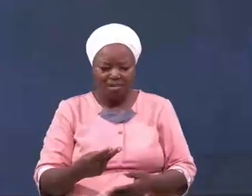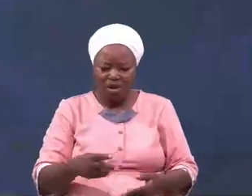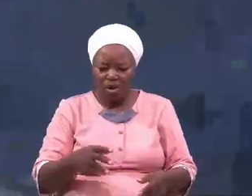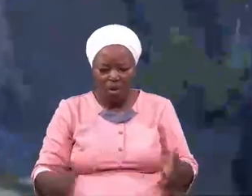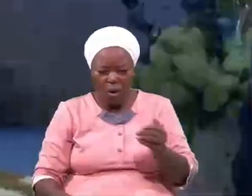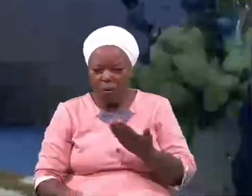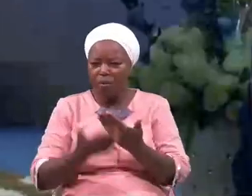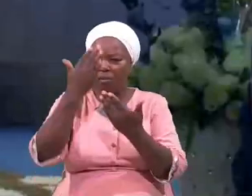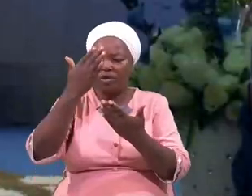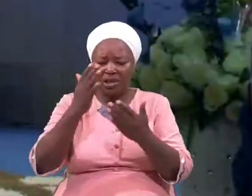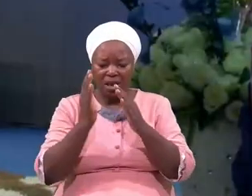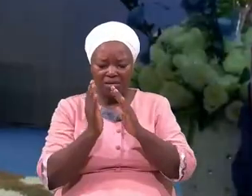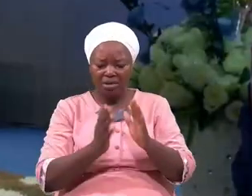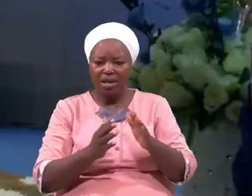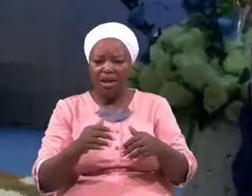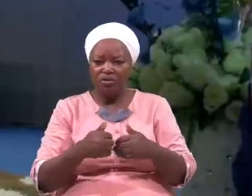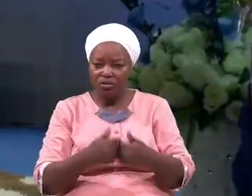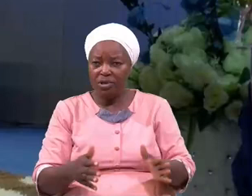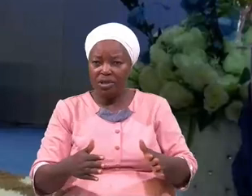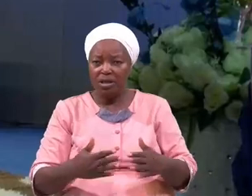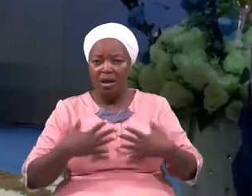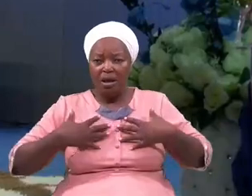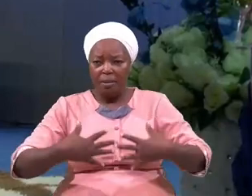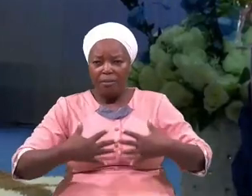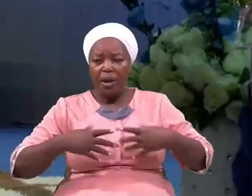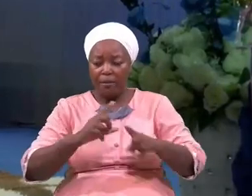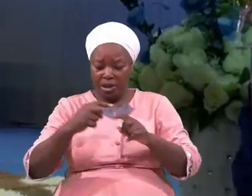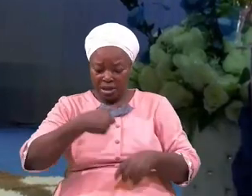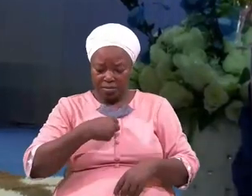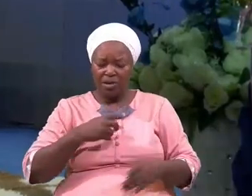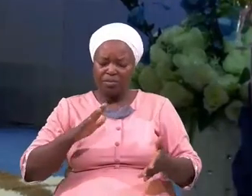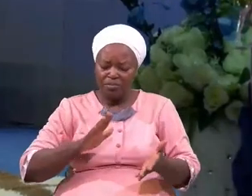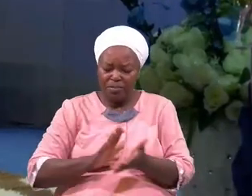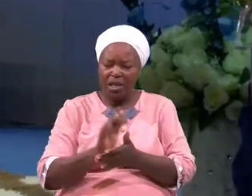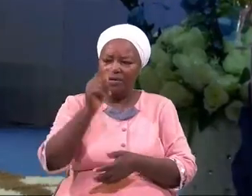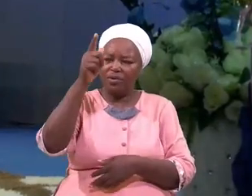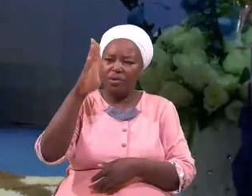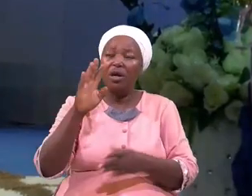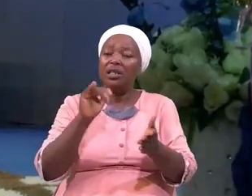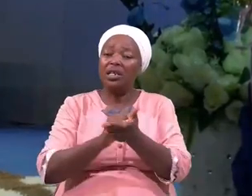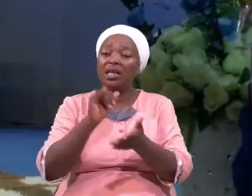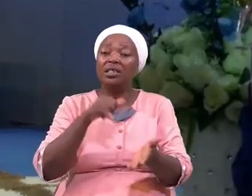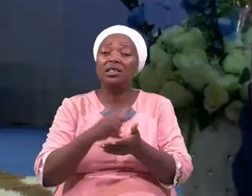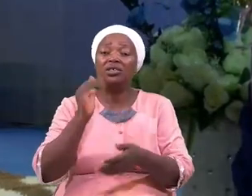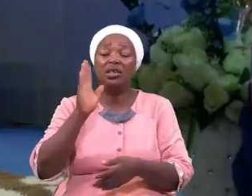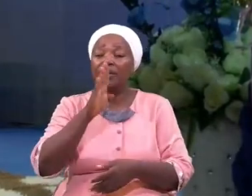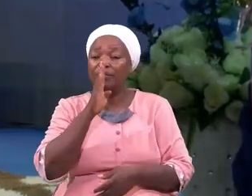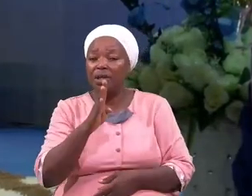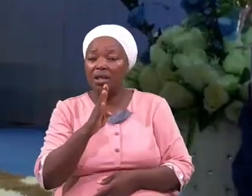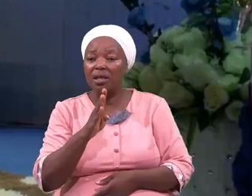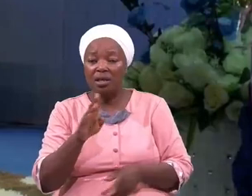pas le fait d'être essoufflé et perdre le souffle. Moi, je crois en Dieu, j'ai confiance en Dieu qu'il en